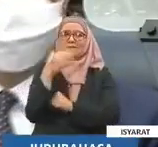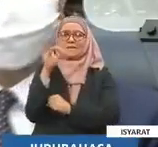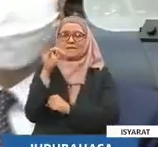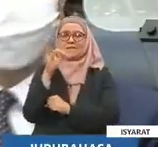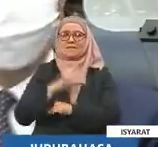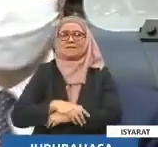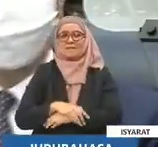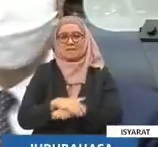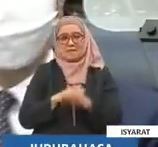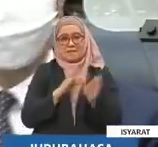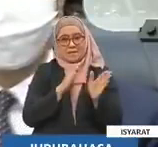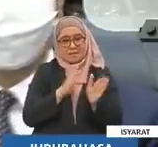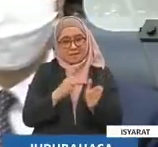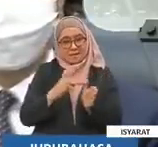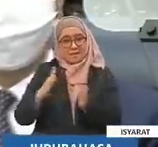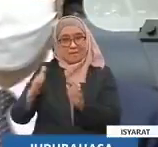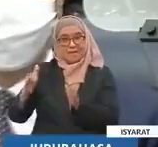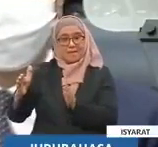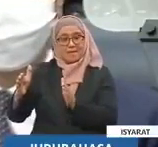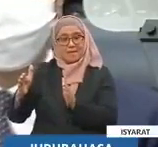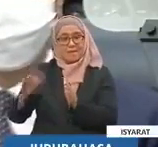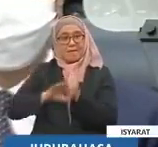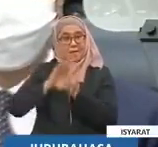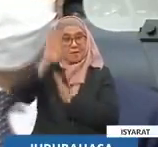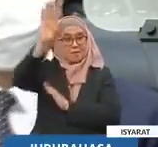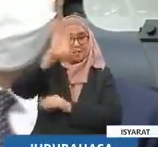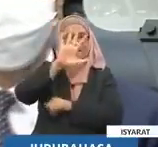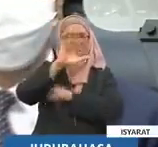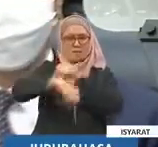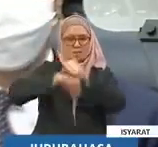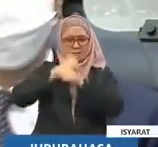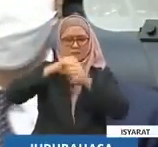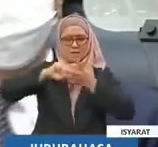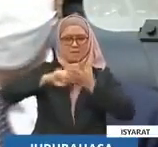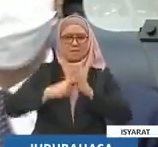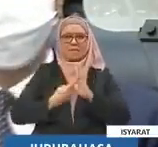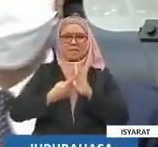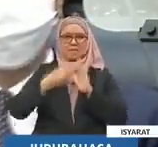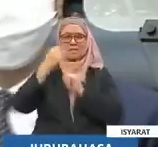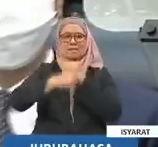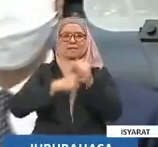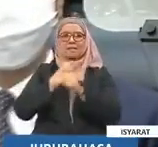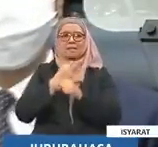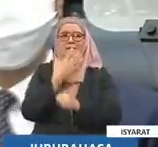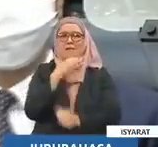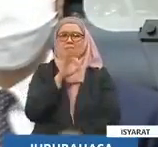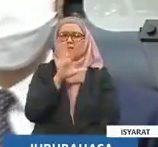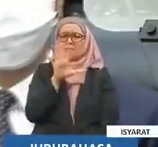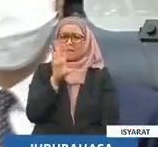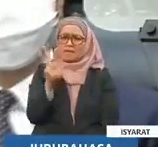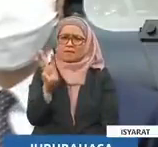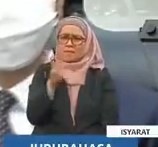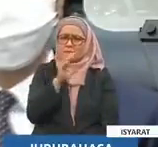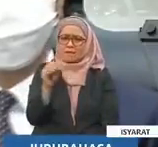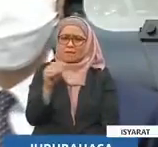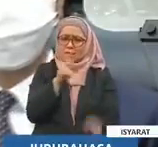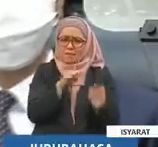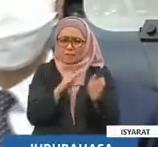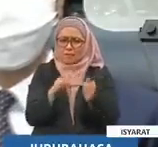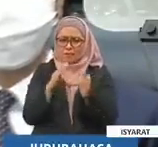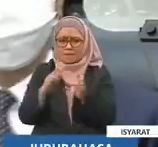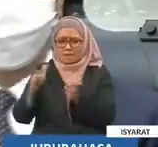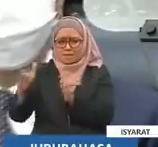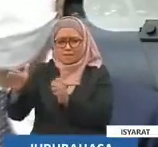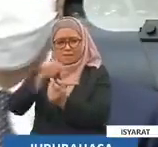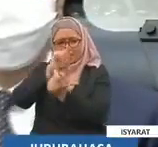the plan pembangunan lima tahun setelah bermula pada tahun 1956 Inggris Hai Fredly memperinci kan